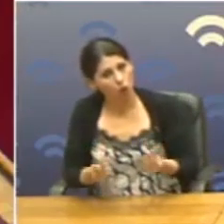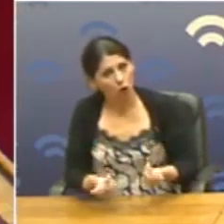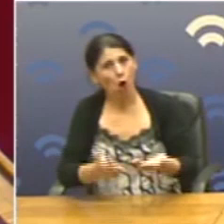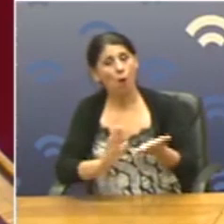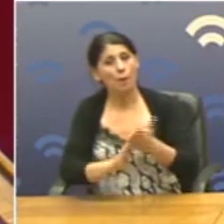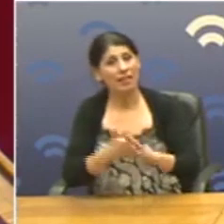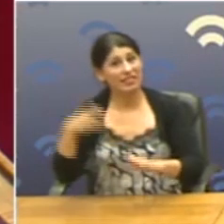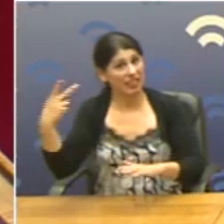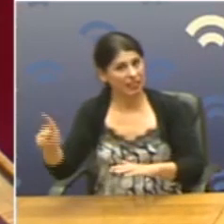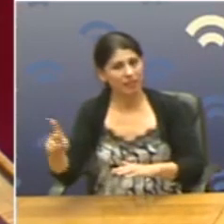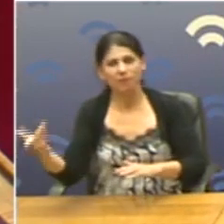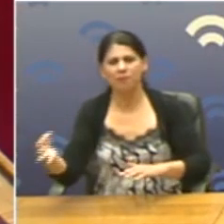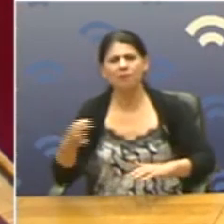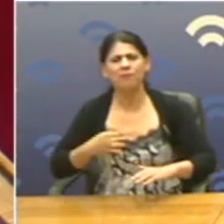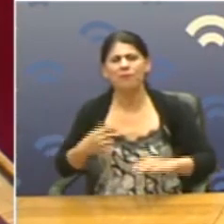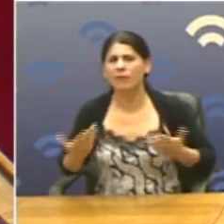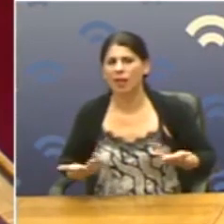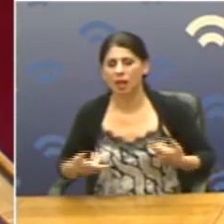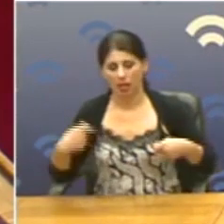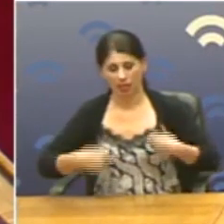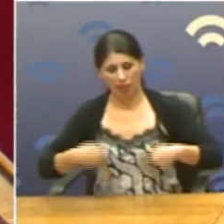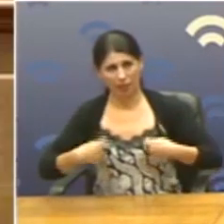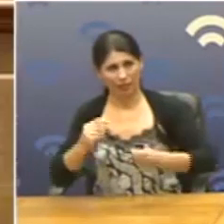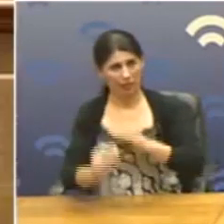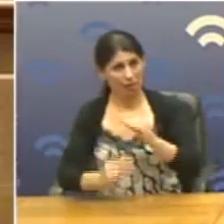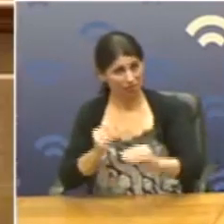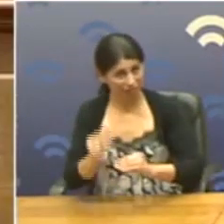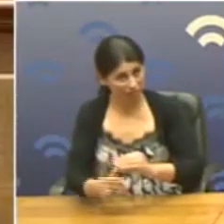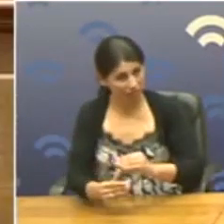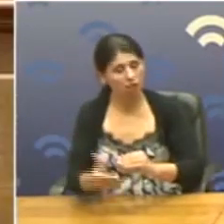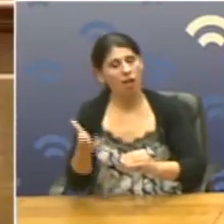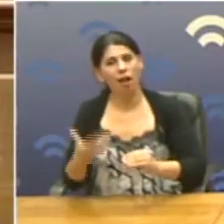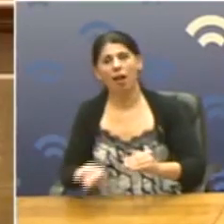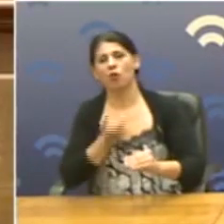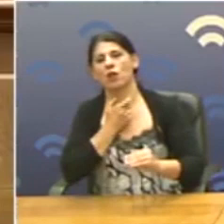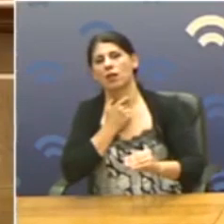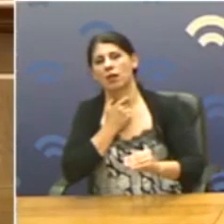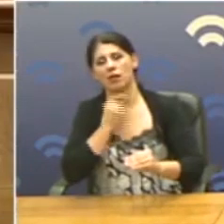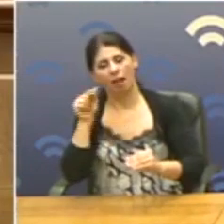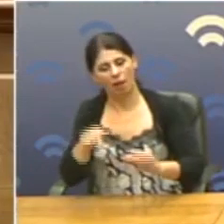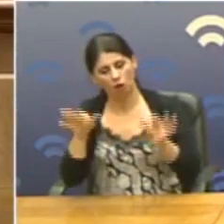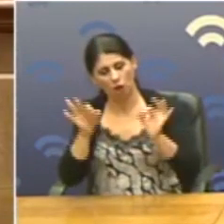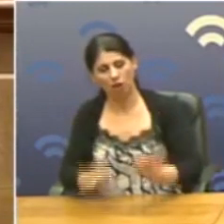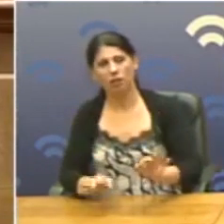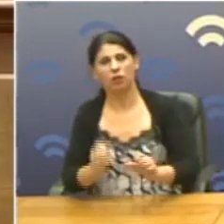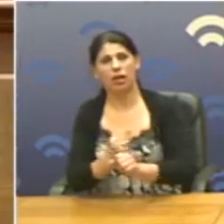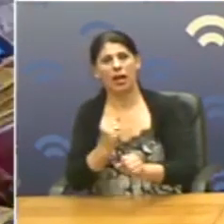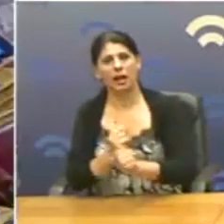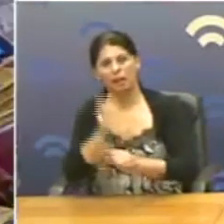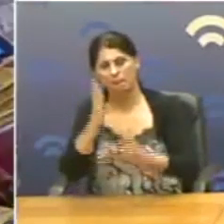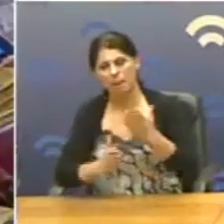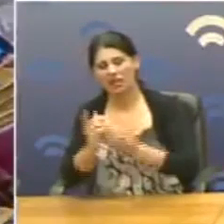σας, μας λέτε ότι οι καπιταλιστικές επενδύσεις έχουν ανάγκη αυτόν ακριβώς τον εργασιακό